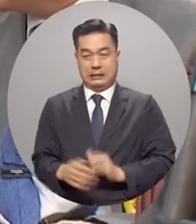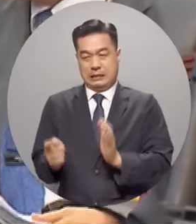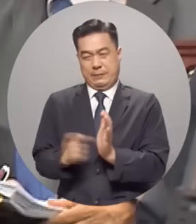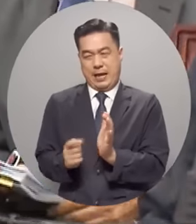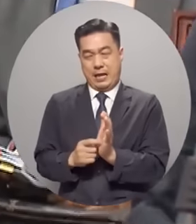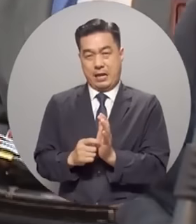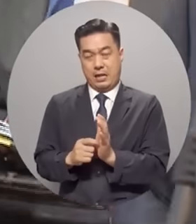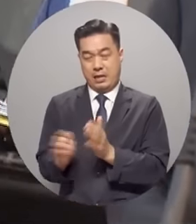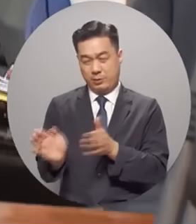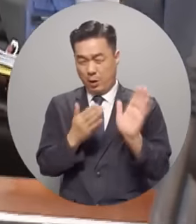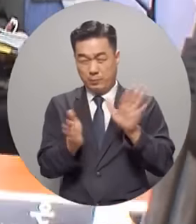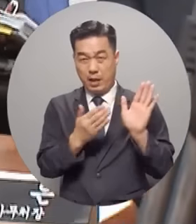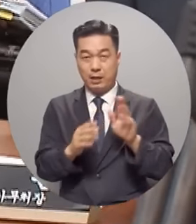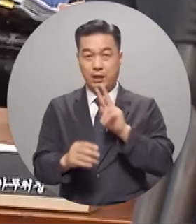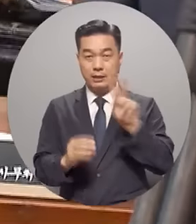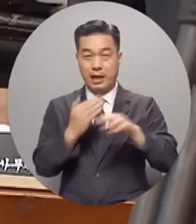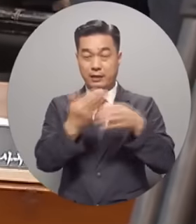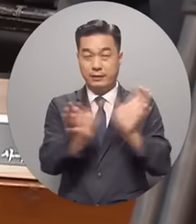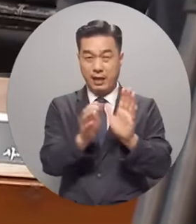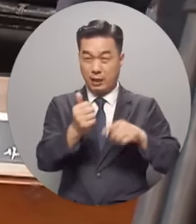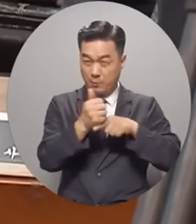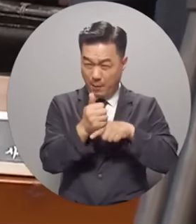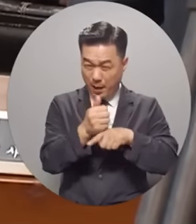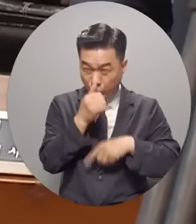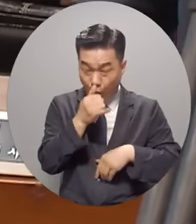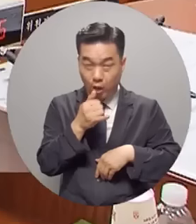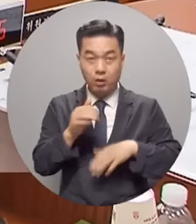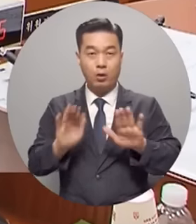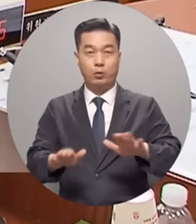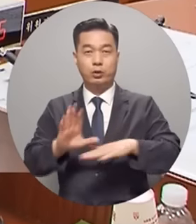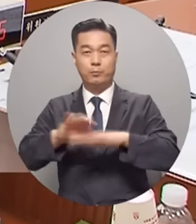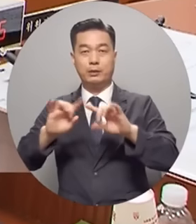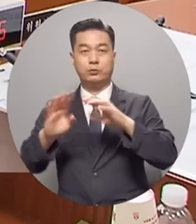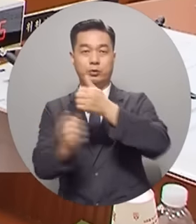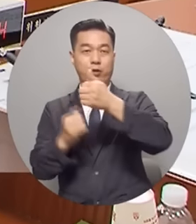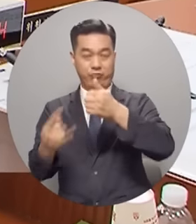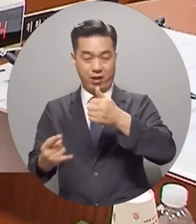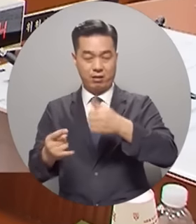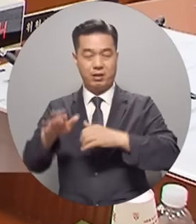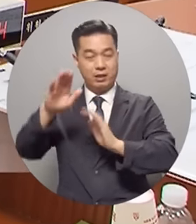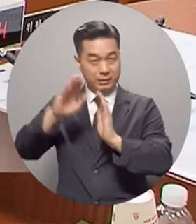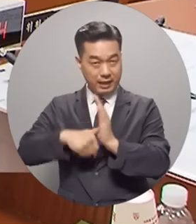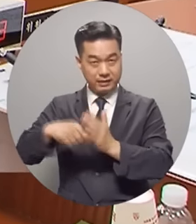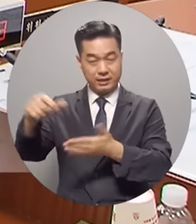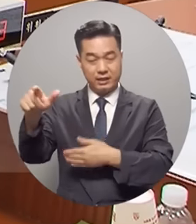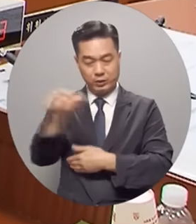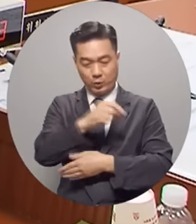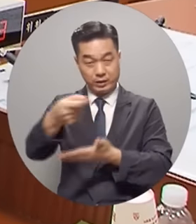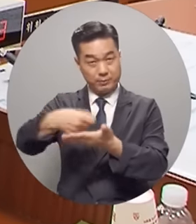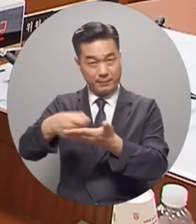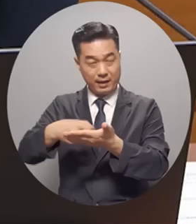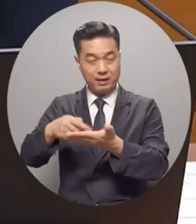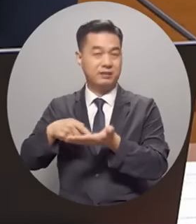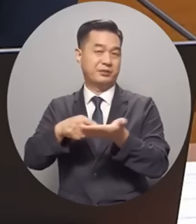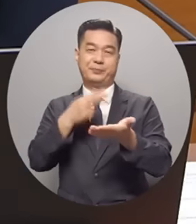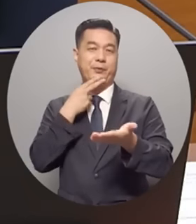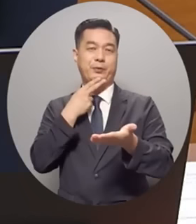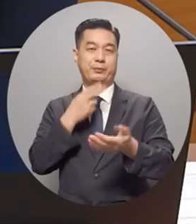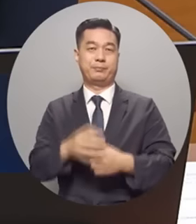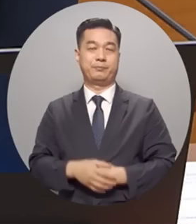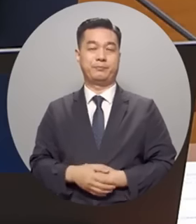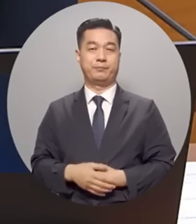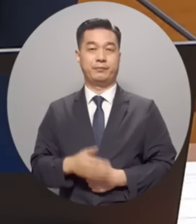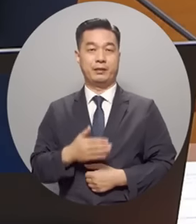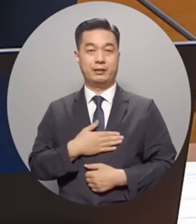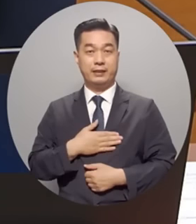졸속심이었다는 야당 의원들의 추궁이 쏟아졌지만 오늘도 방통위는 당시 회의 속기록을 제출하지 않았습니다. 제가